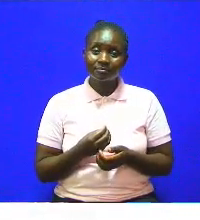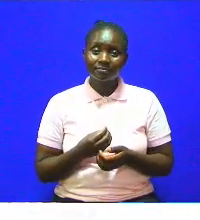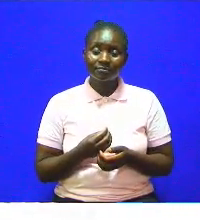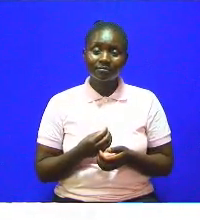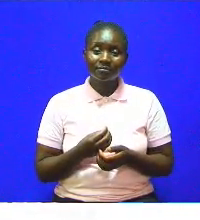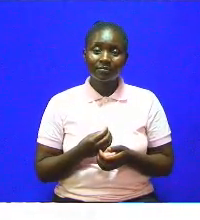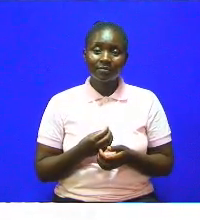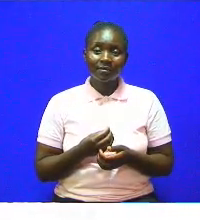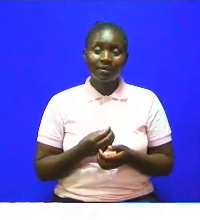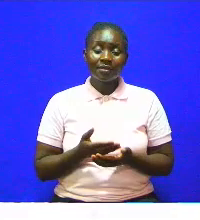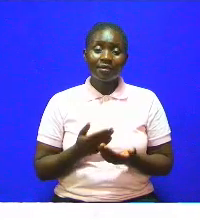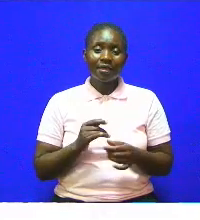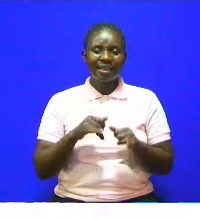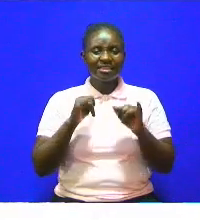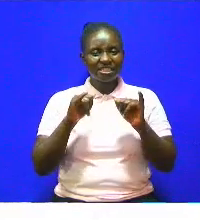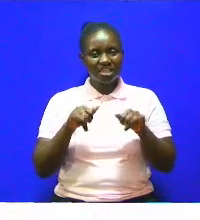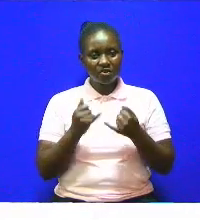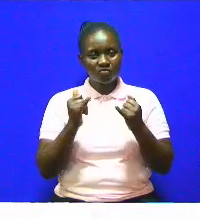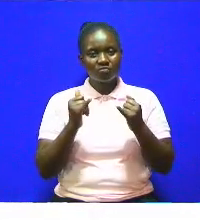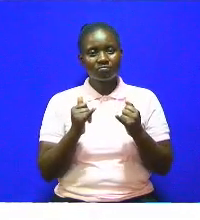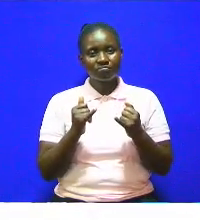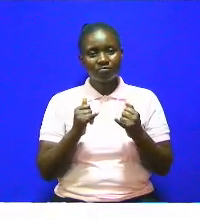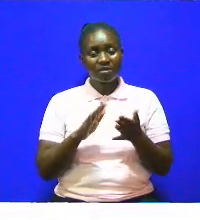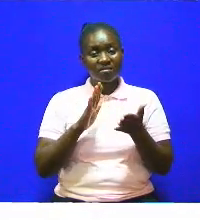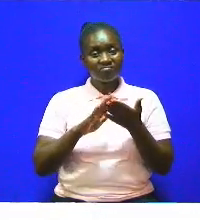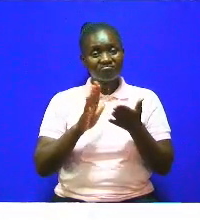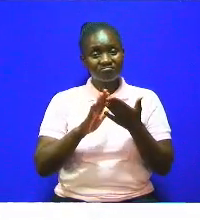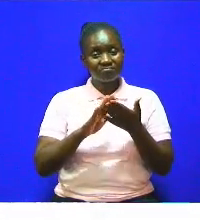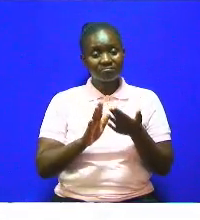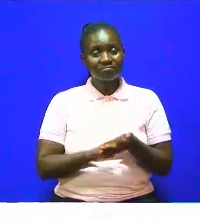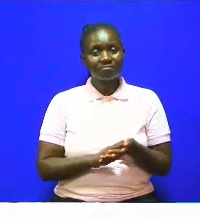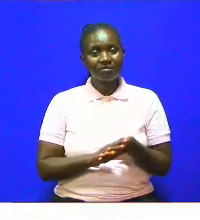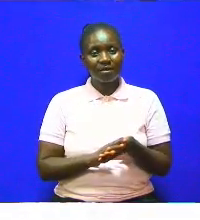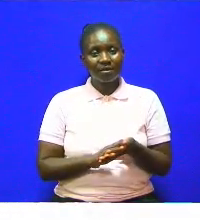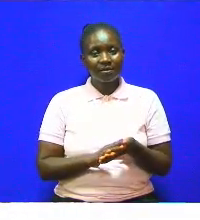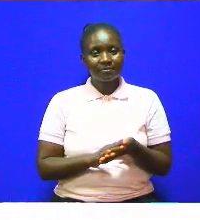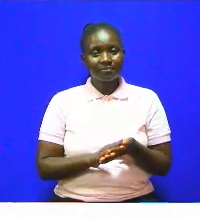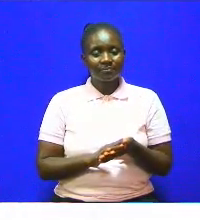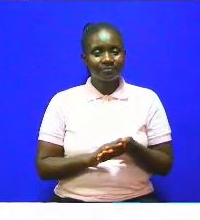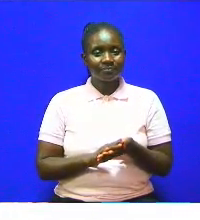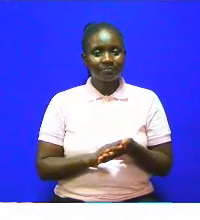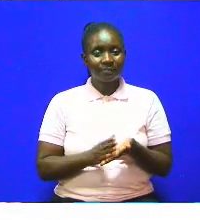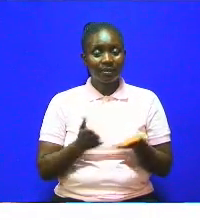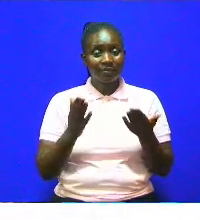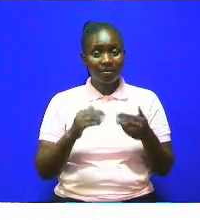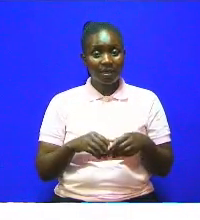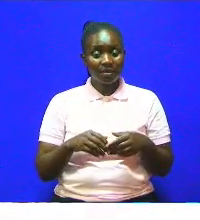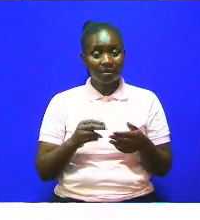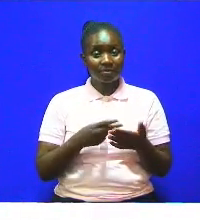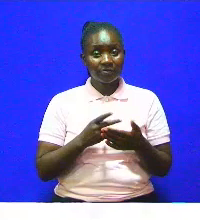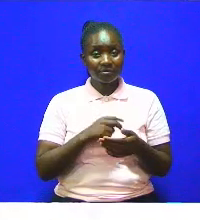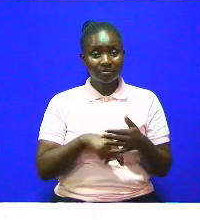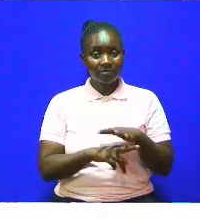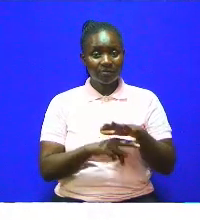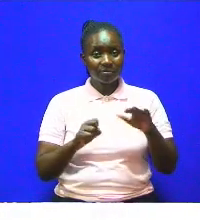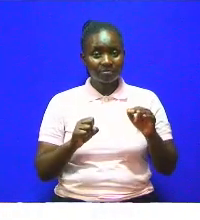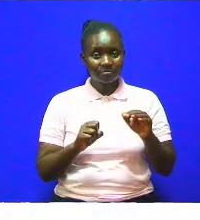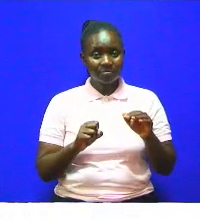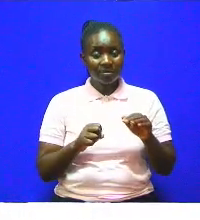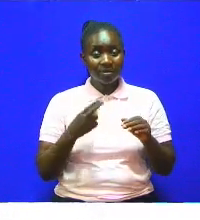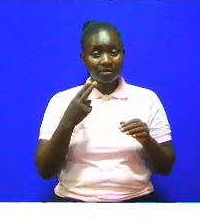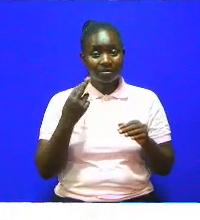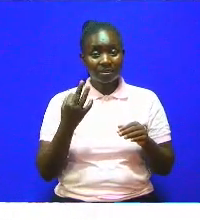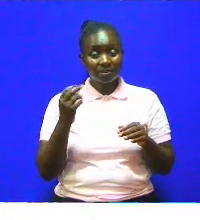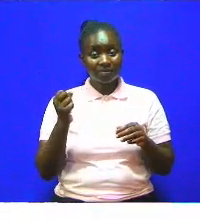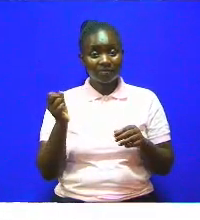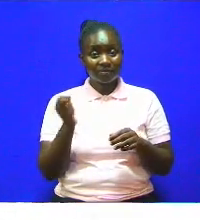otra tres mans home insa nande bwango bwango aba ibe chire ga iga mondo ye tuke last week transport wa bere bila chiwi ke zeni sabise ichia